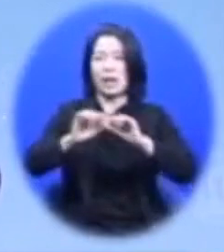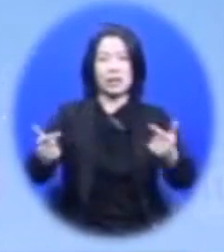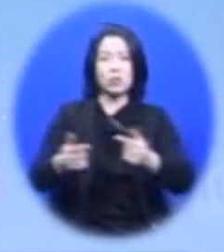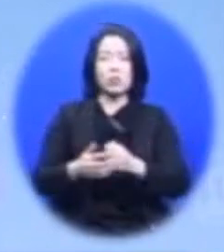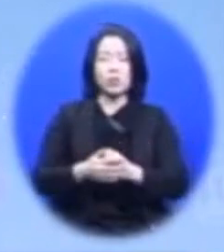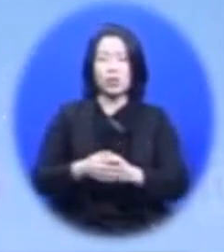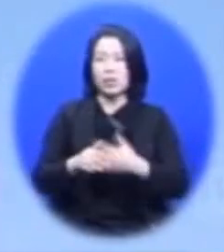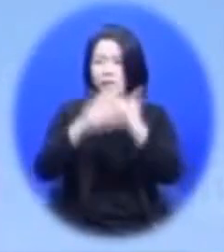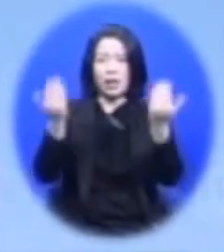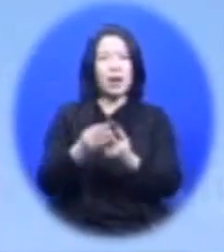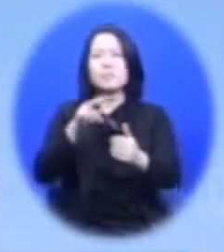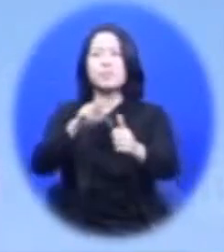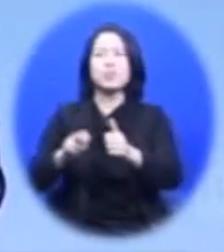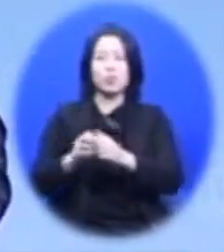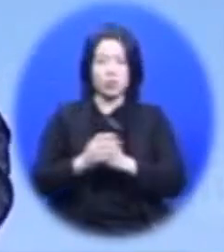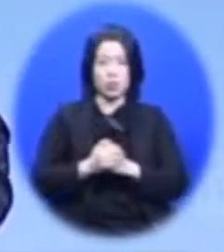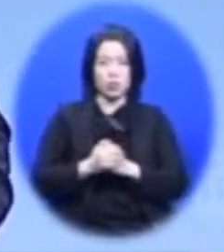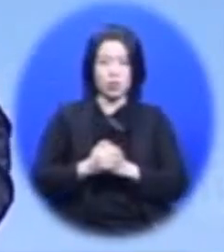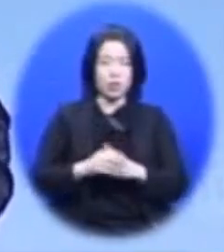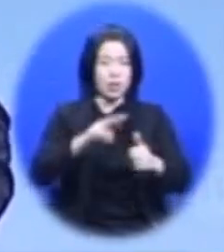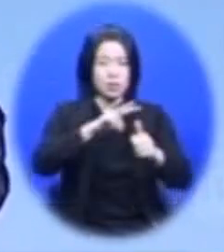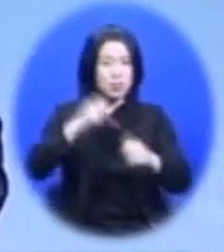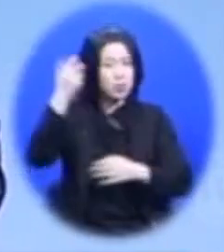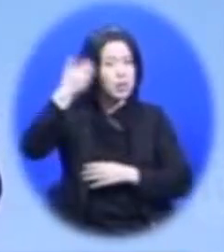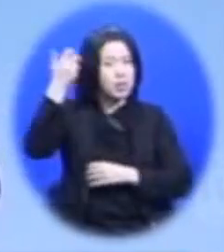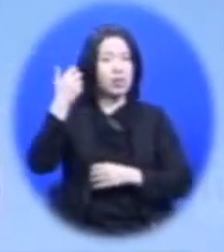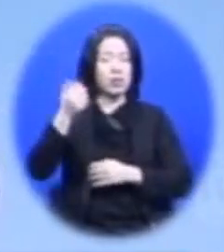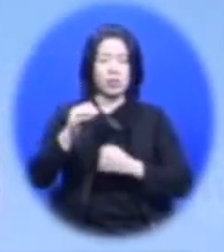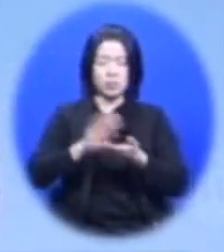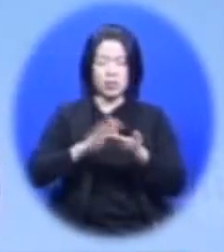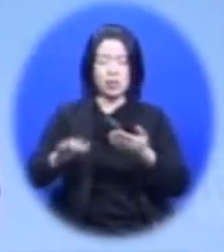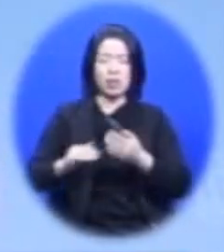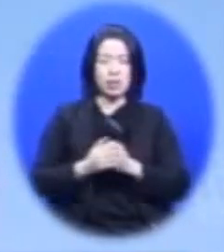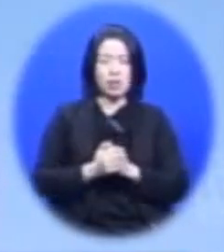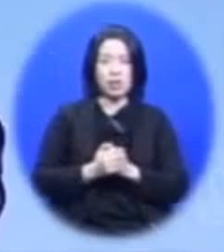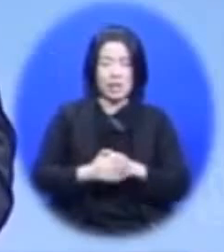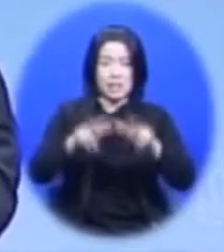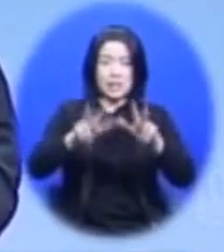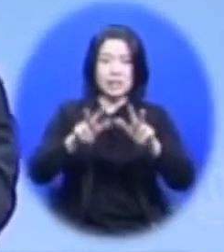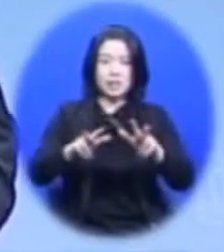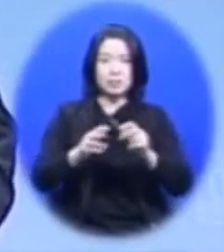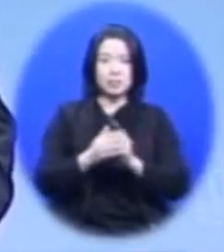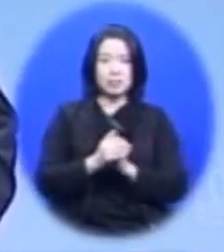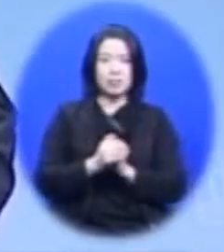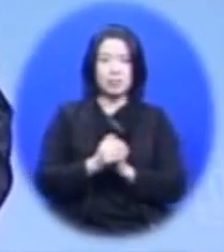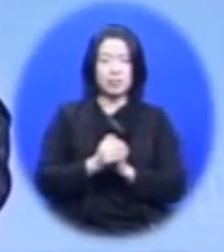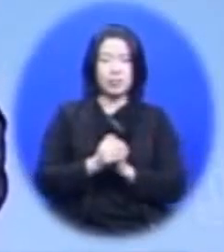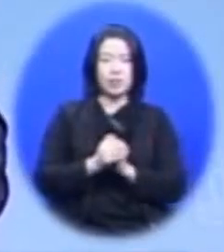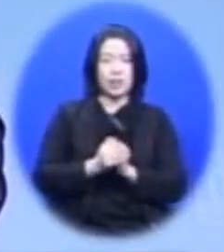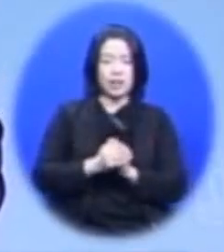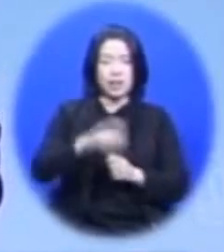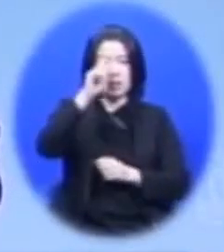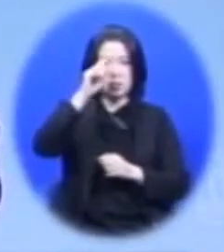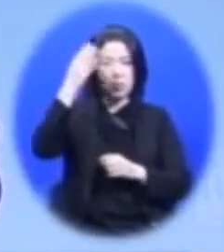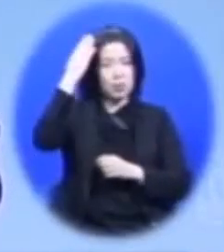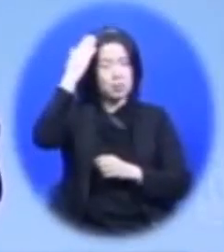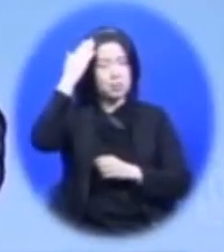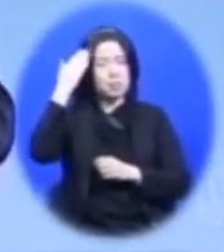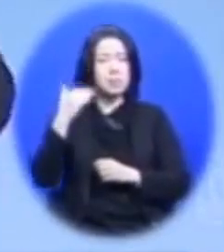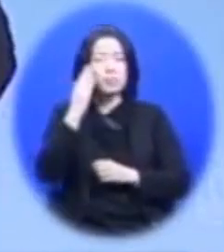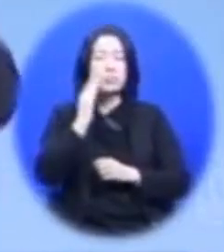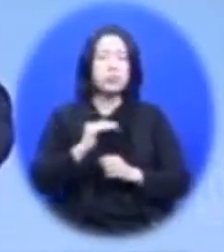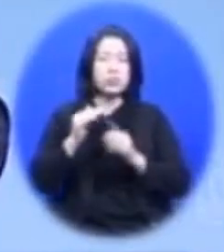거예요, 미운 거. 미움의 용이라니까요. 지금 청와대를 가든지